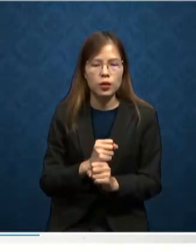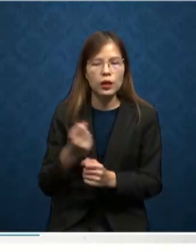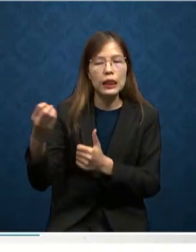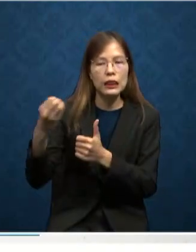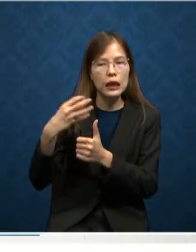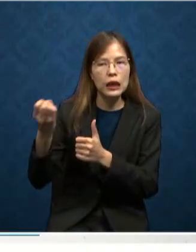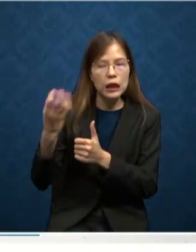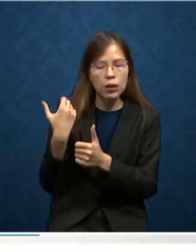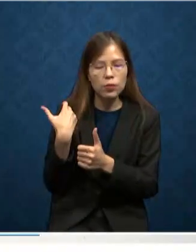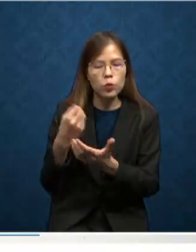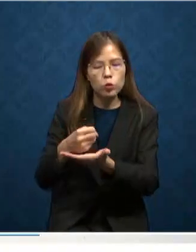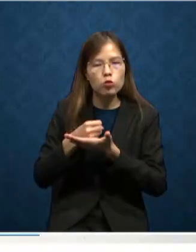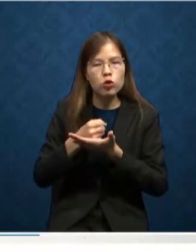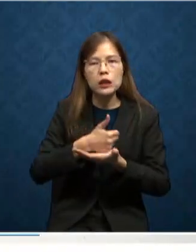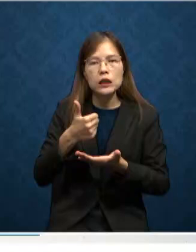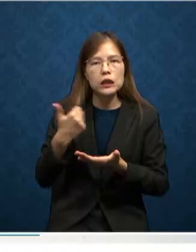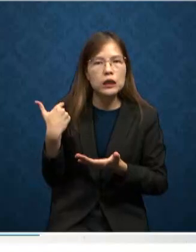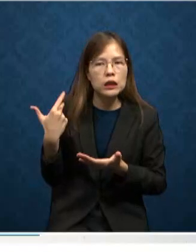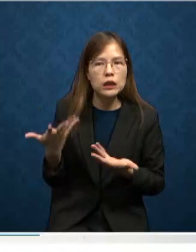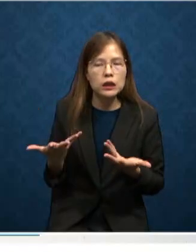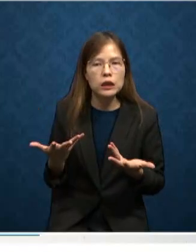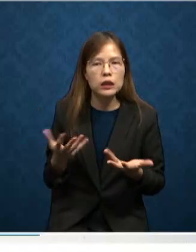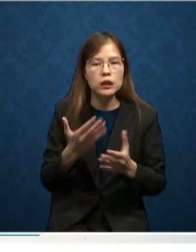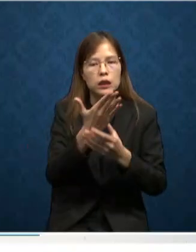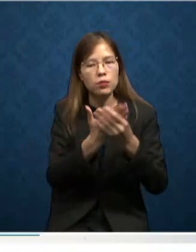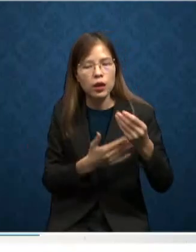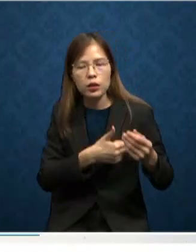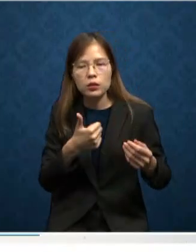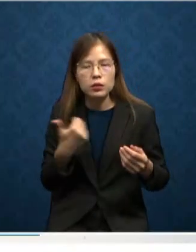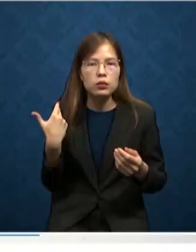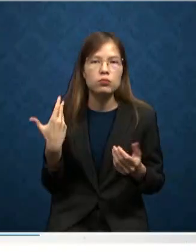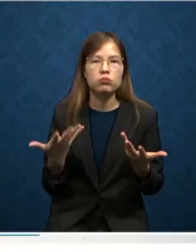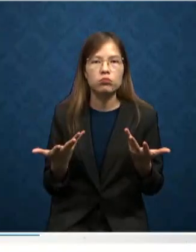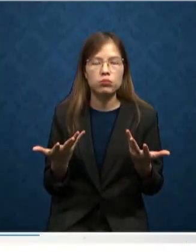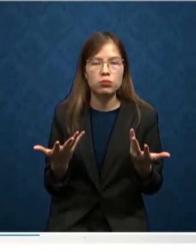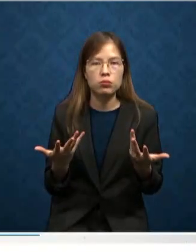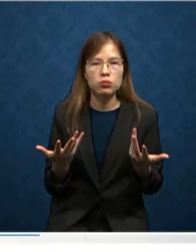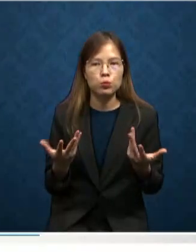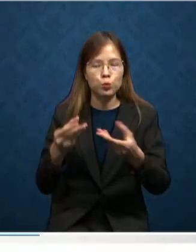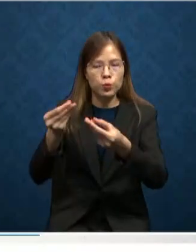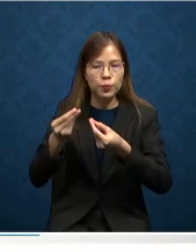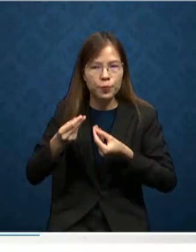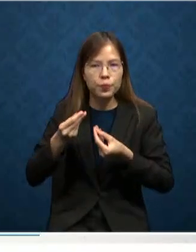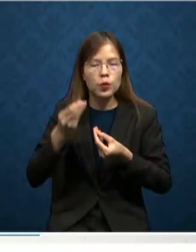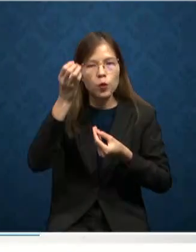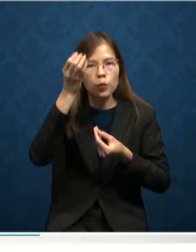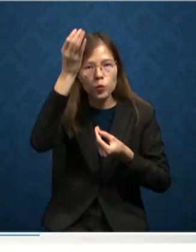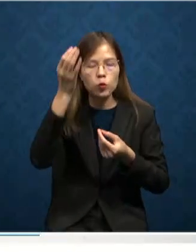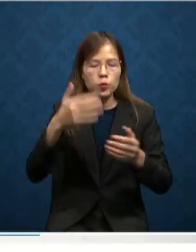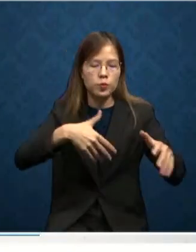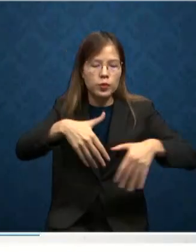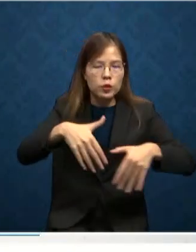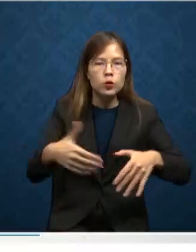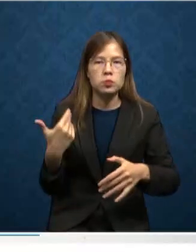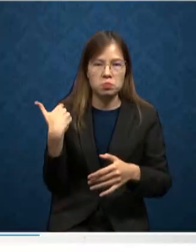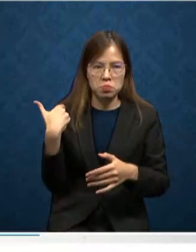ว่ามีตัวช่วยอื่นๆมยนะเช่นสภาทนายความเขมาช่วยเราได้ส่วนไหนอย่างไรหน่วยงานที่จะให้ความรู้ประชาชนแต่ละหน่วยงานก็มี